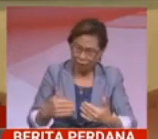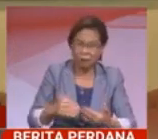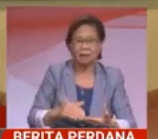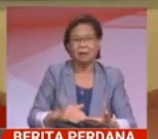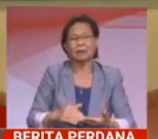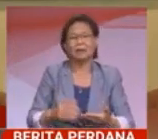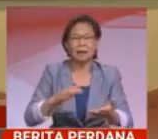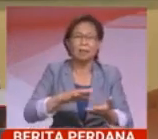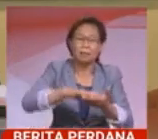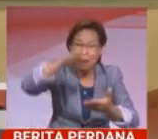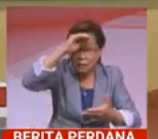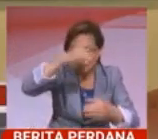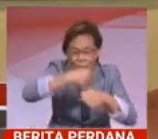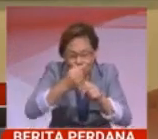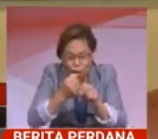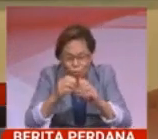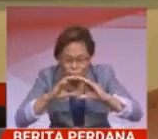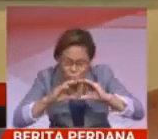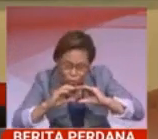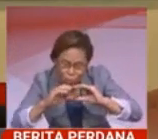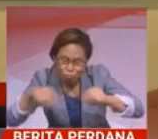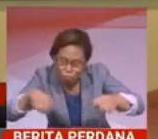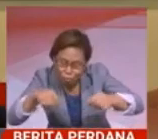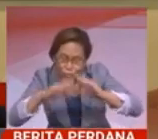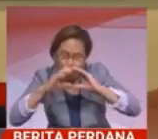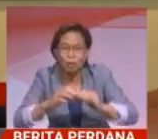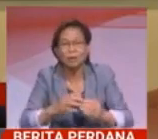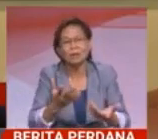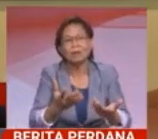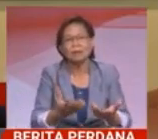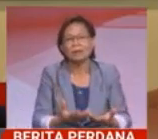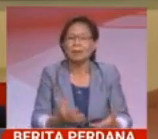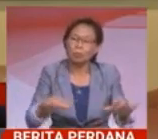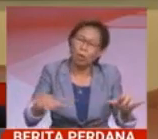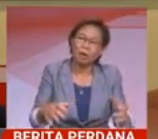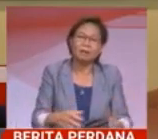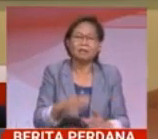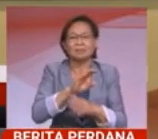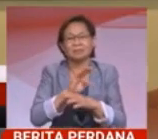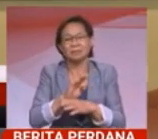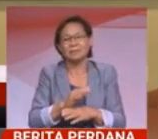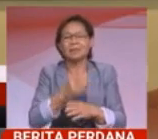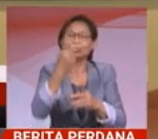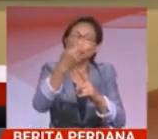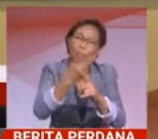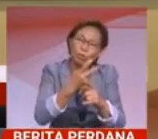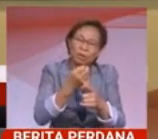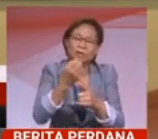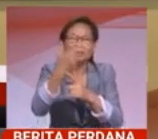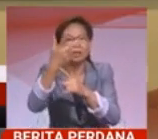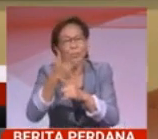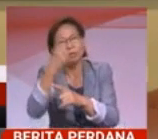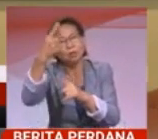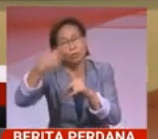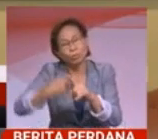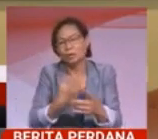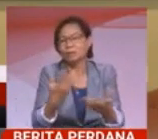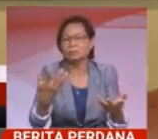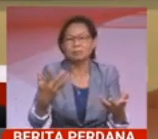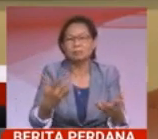sikit. Buat. Ya? Kalau dapat 2-3 ribu sebulan daripada duduk menganggur saja, lebih baik. Lalu saya dah pilih